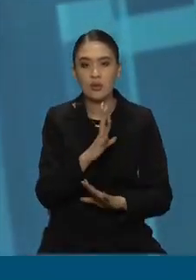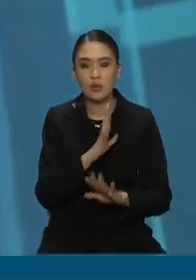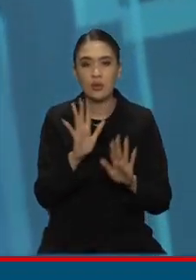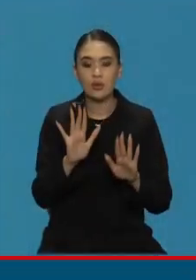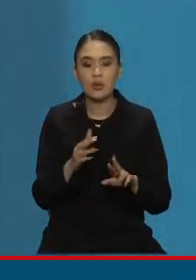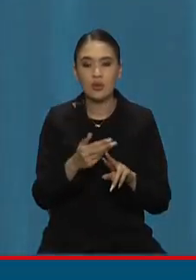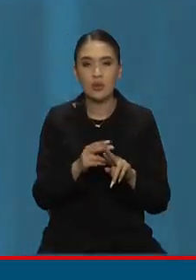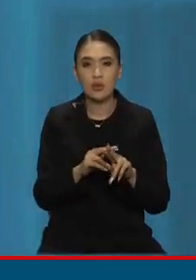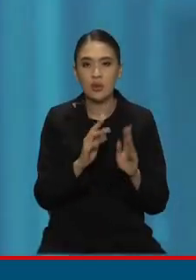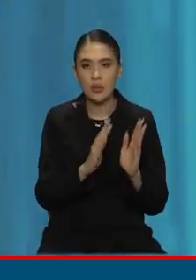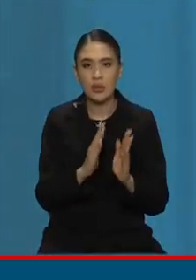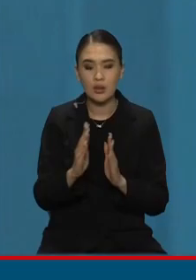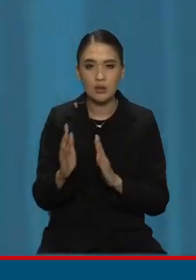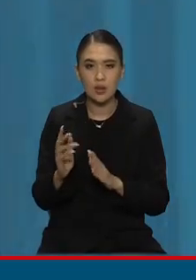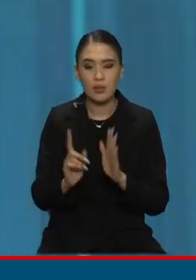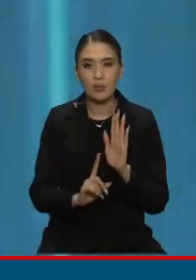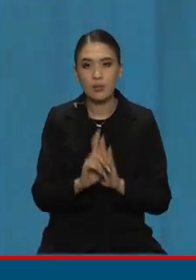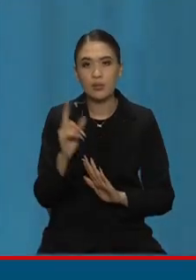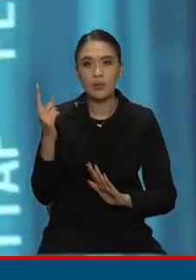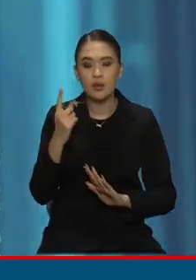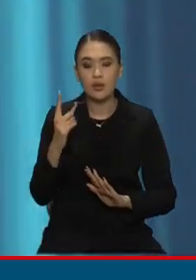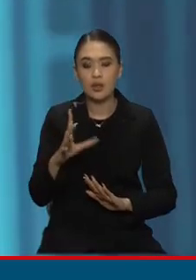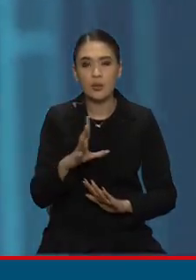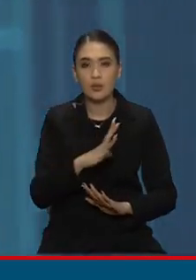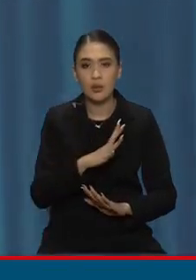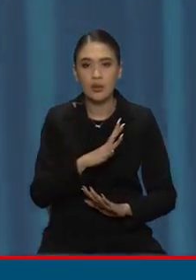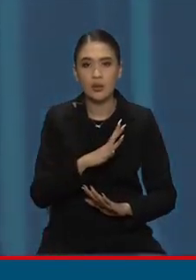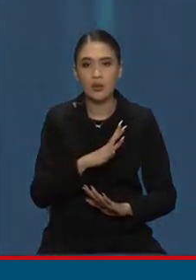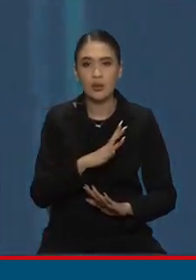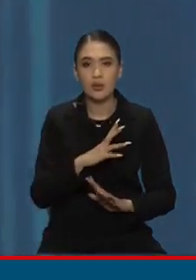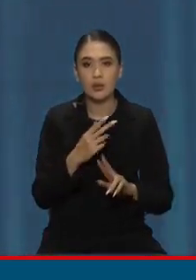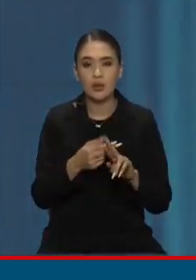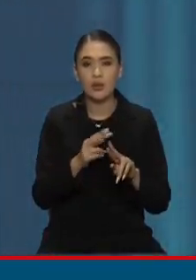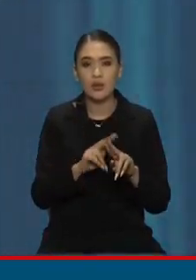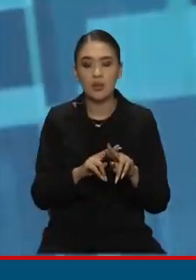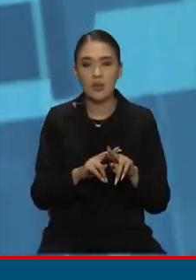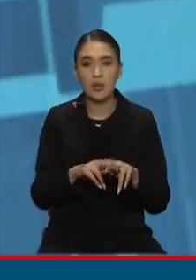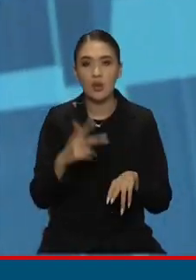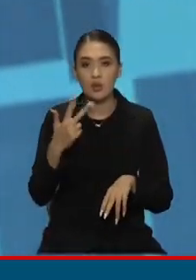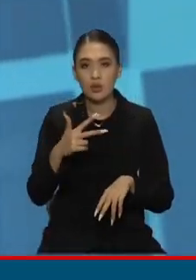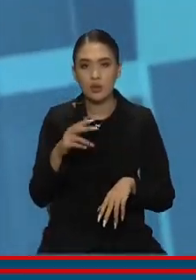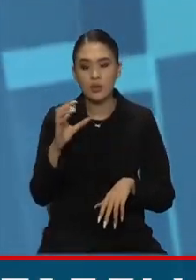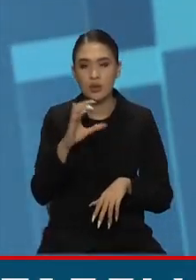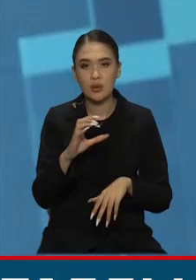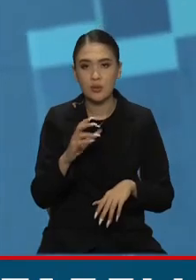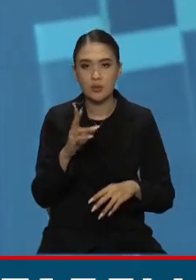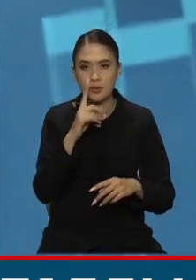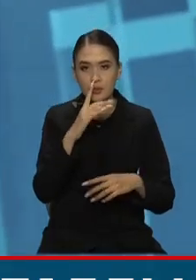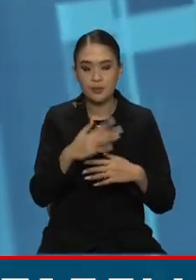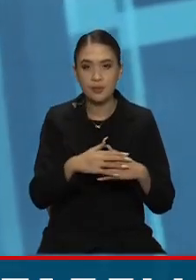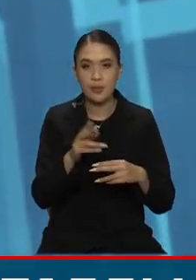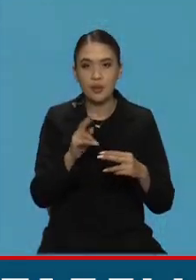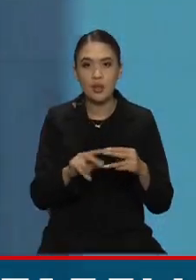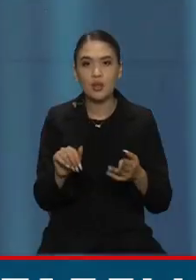сол іріктеудің бірінші кезеңі осы бізде 30-шы қыркүйек күні бітті. Яғни бұл